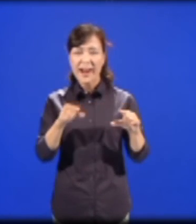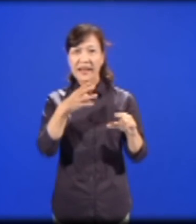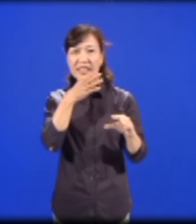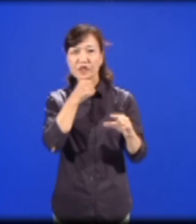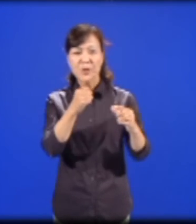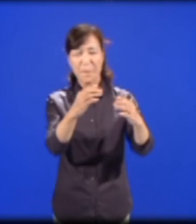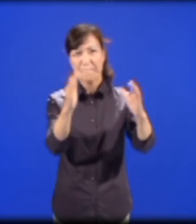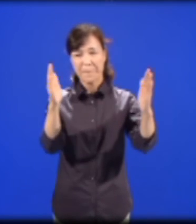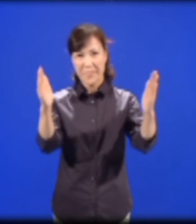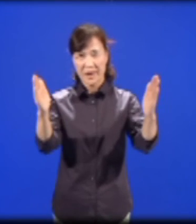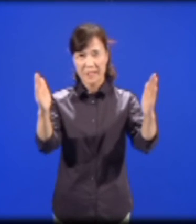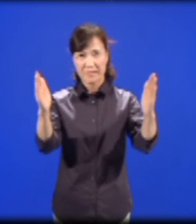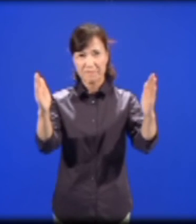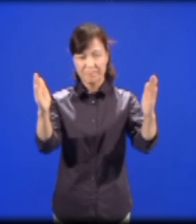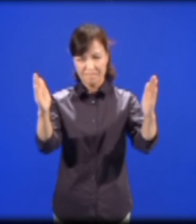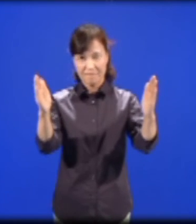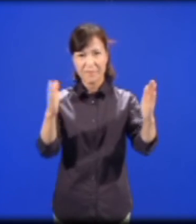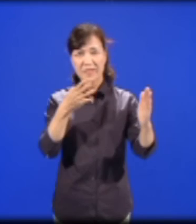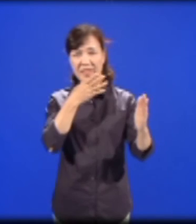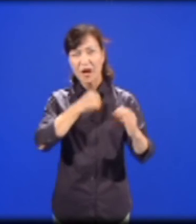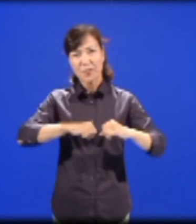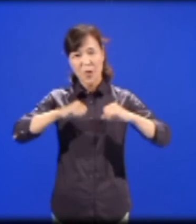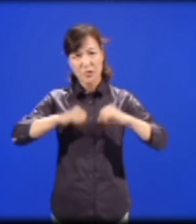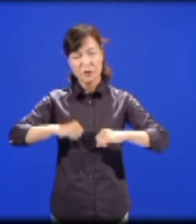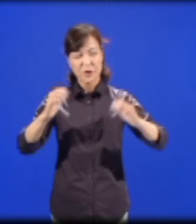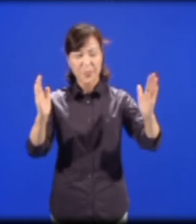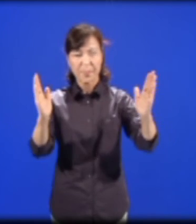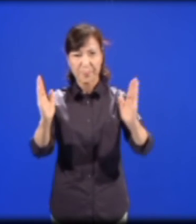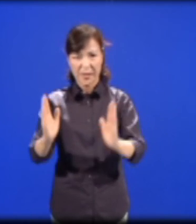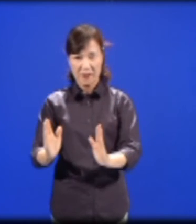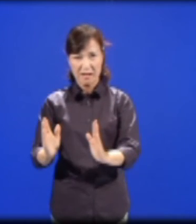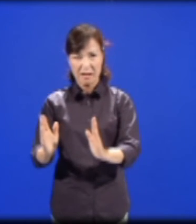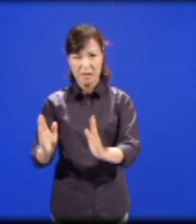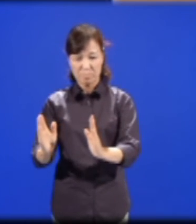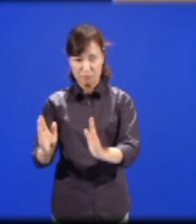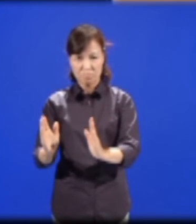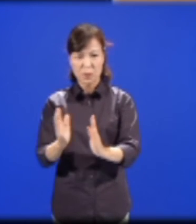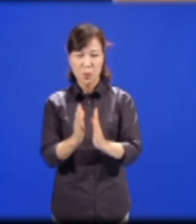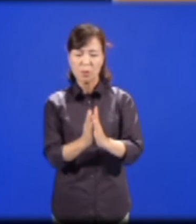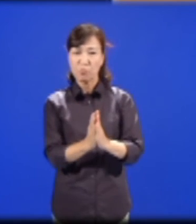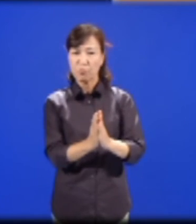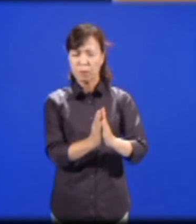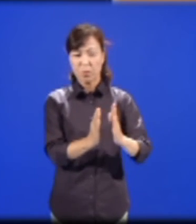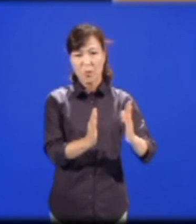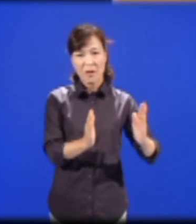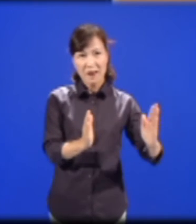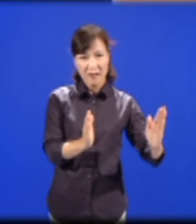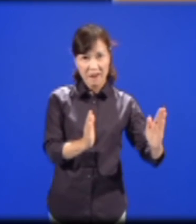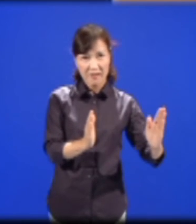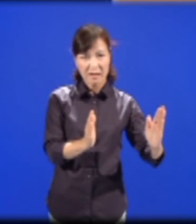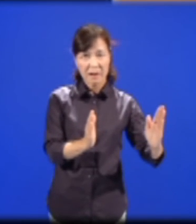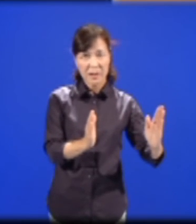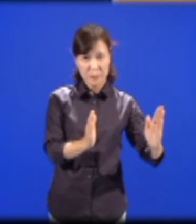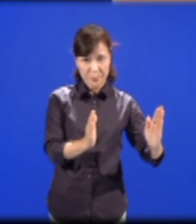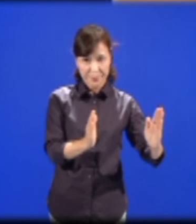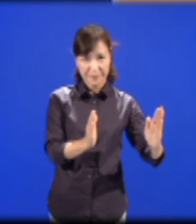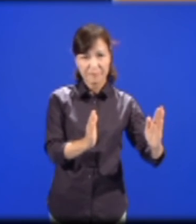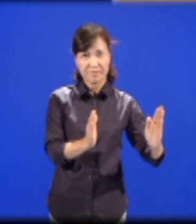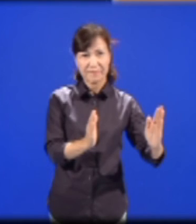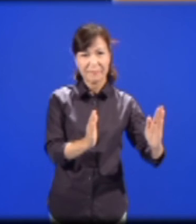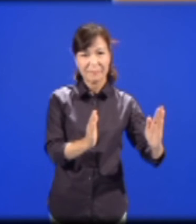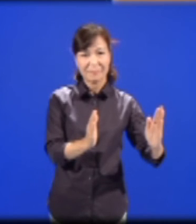を表しています。これに健康寿命をくっつけるとほらこんなに差があるん